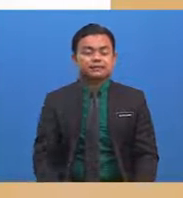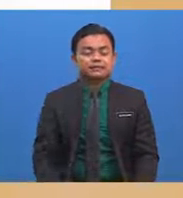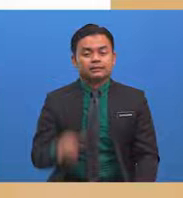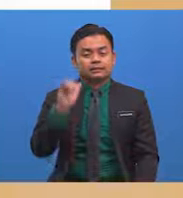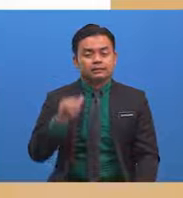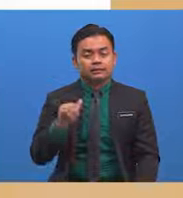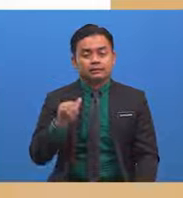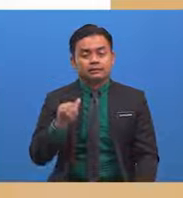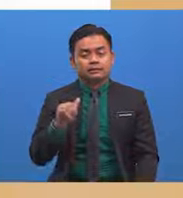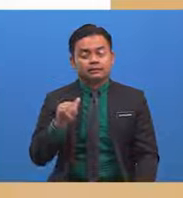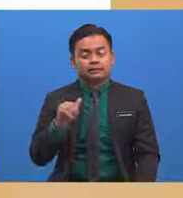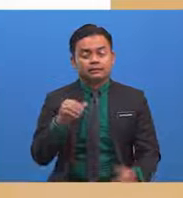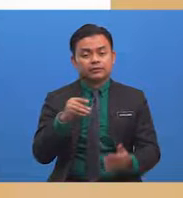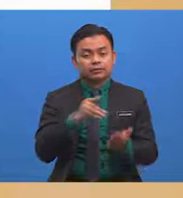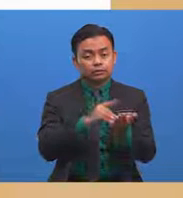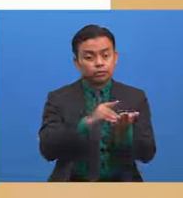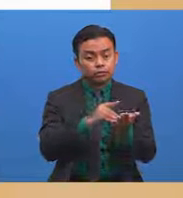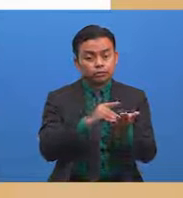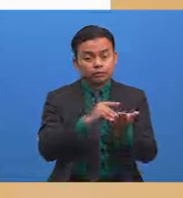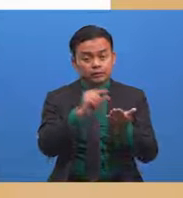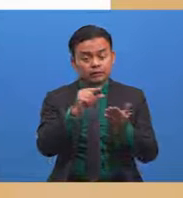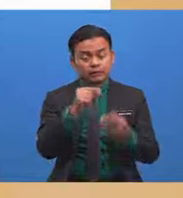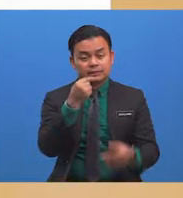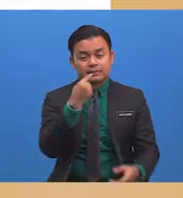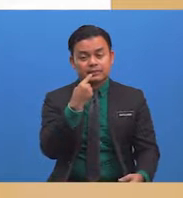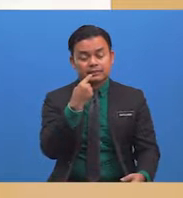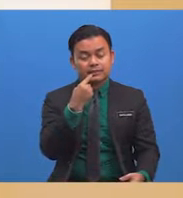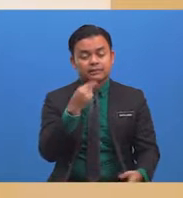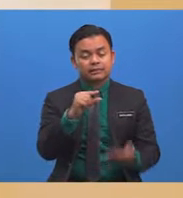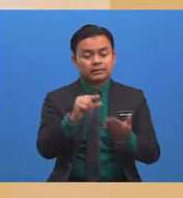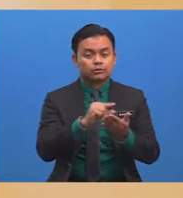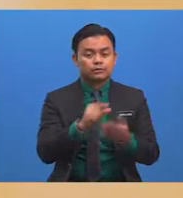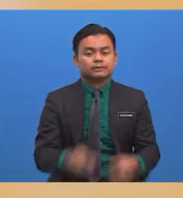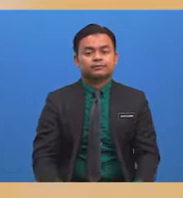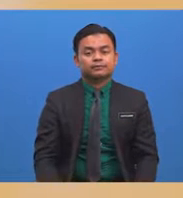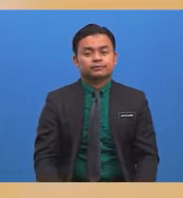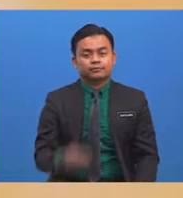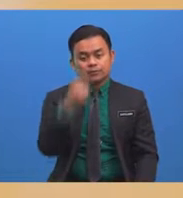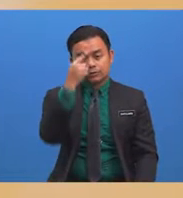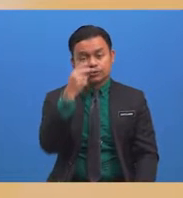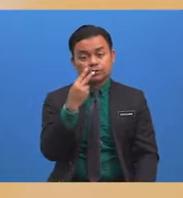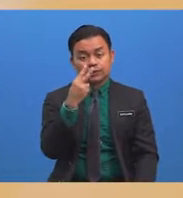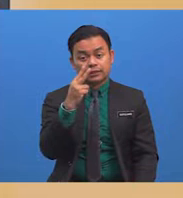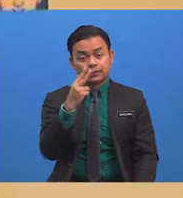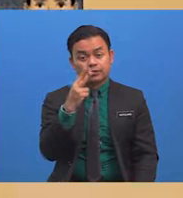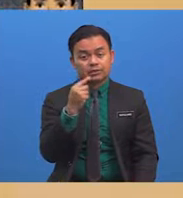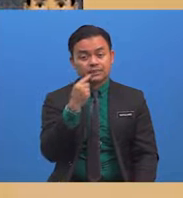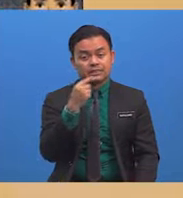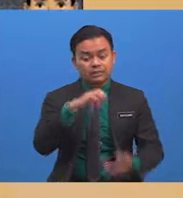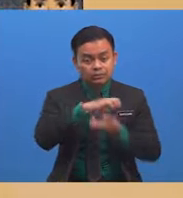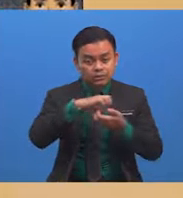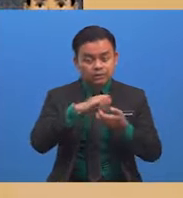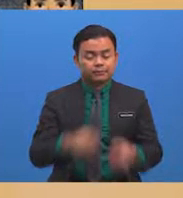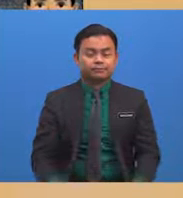oleh doktor gigi untuk memeriksa keadaan gigi yang rosak. Seterusnya, cermin